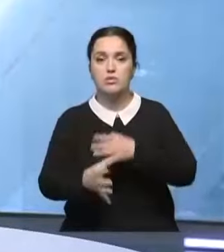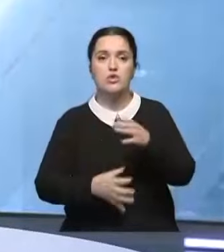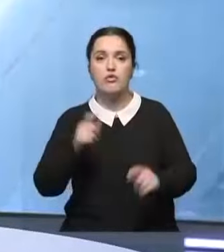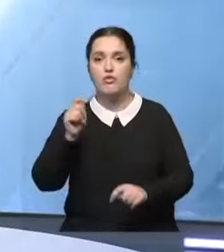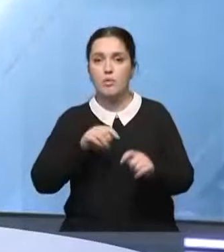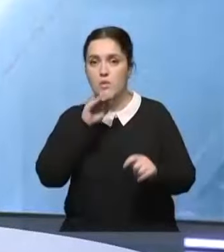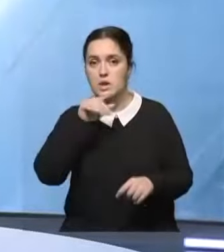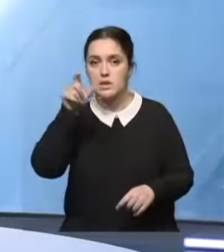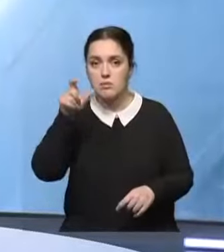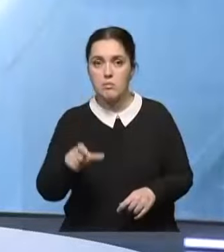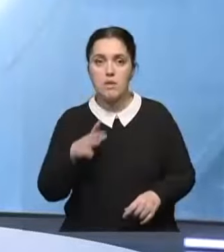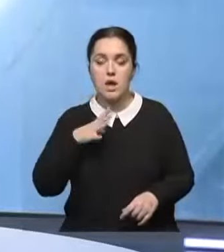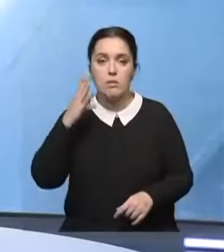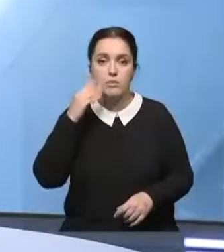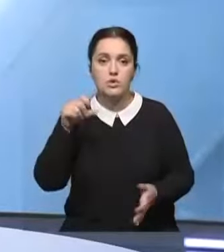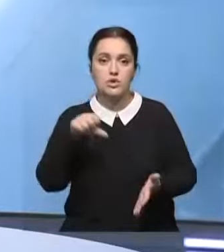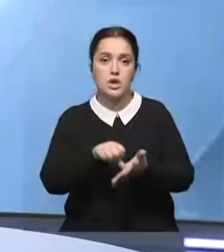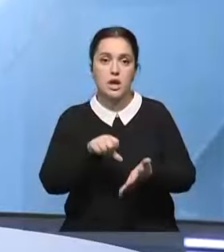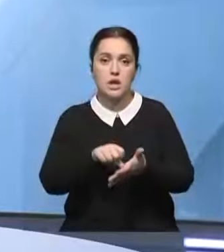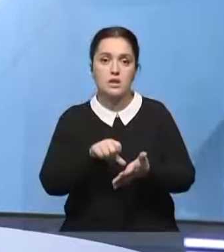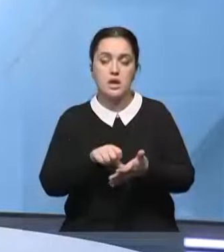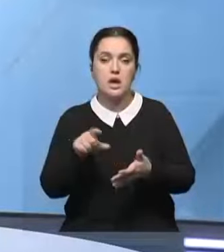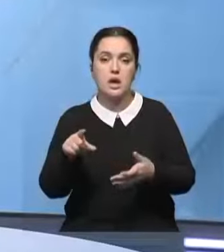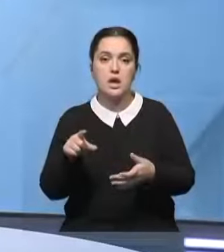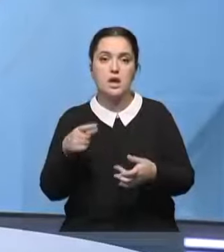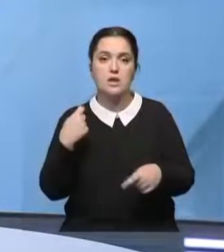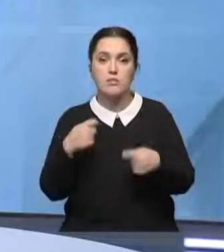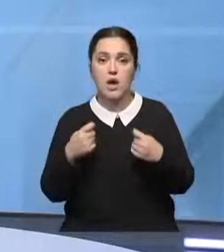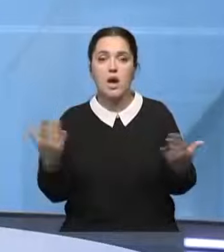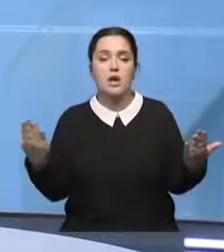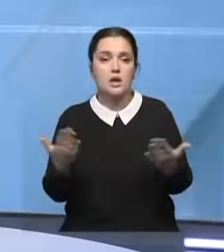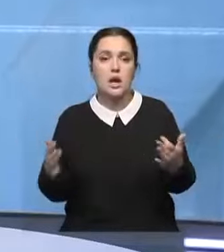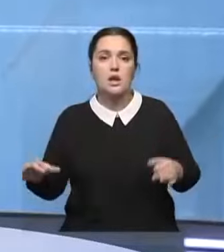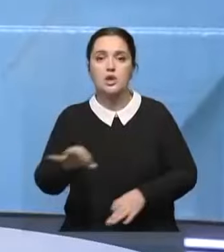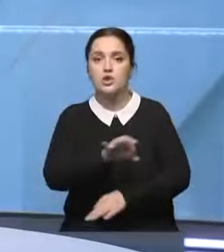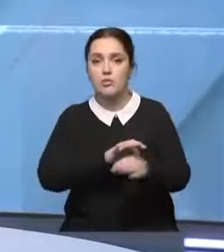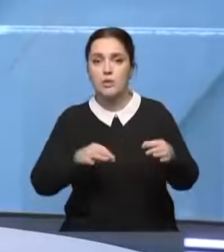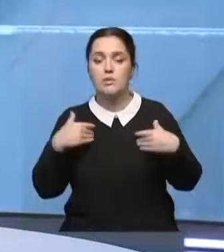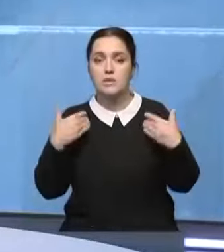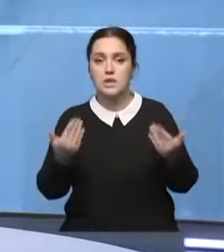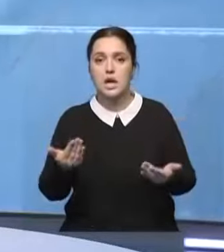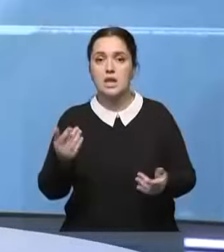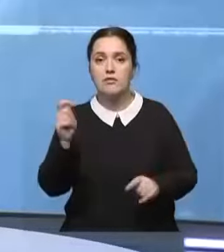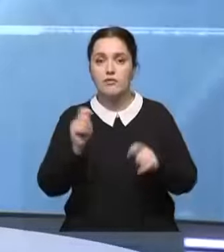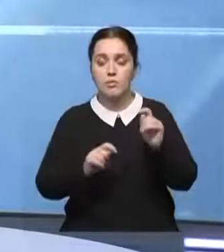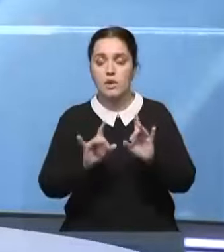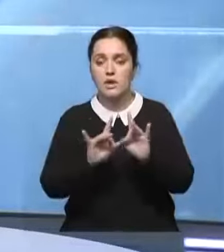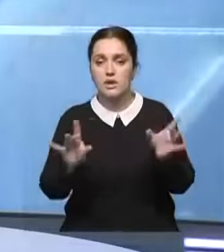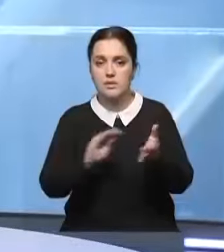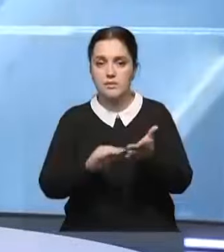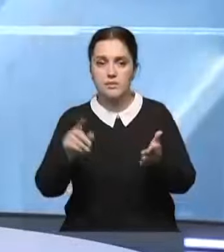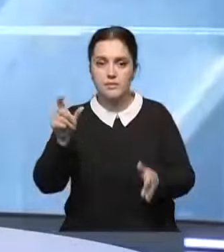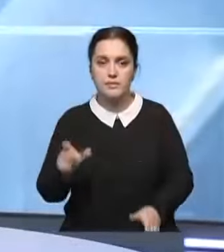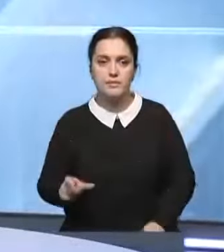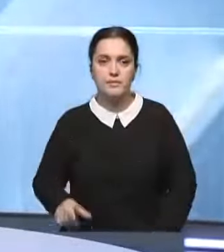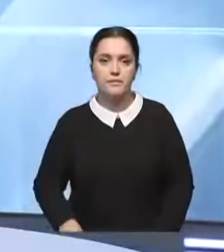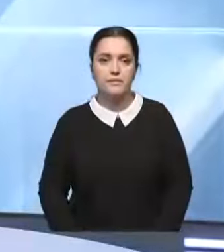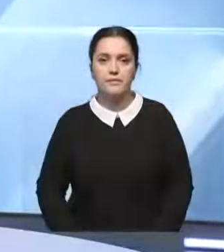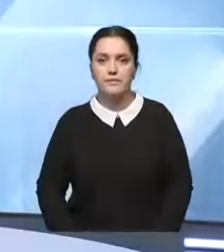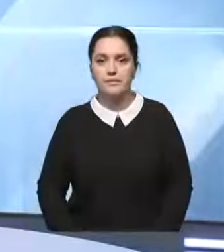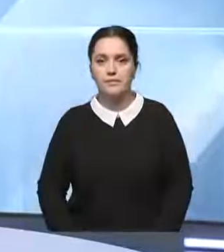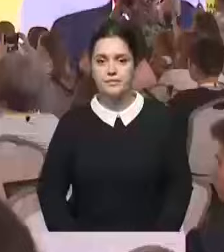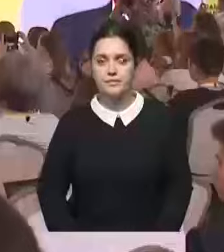форуме экспертов. Он прошел в Алматы с участием ведущих лидеров рынка недвижимости. Какие еще проекты презентовали на форуме, расскажет Гафу Али.